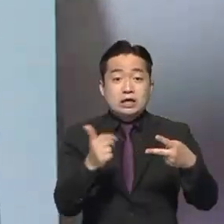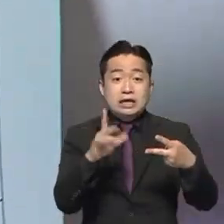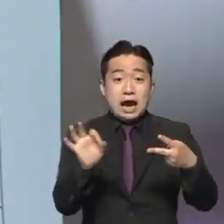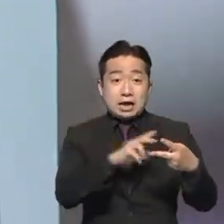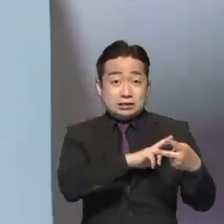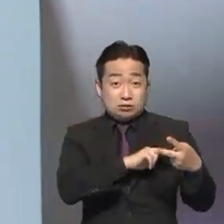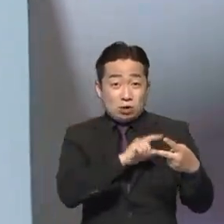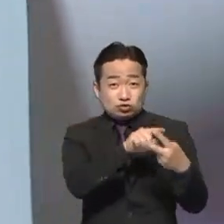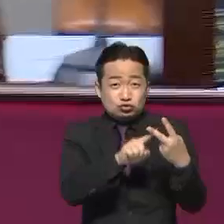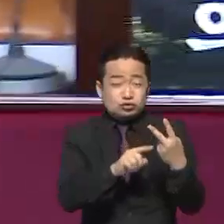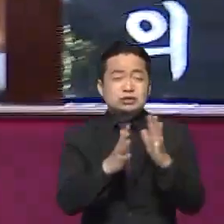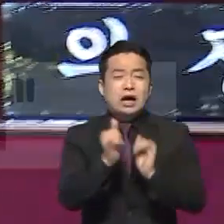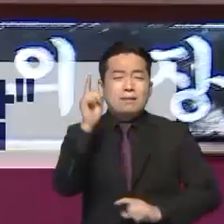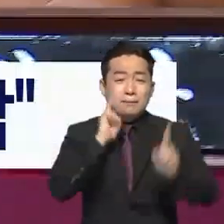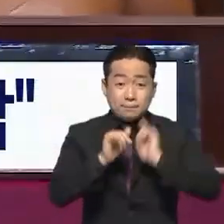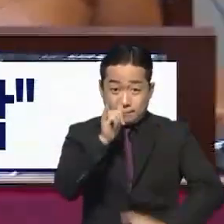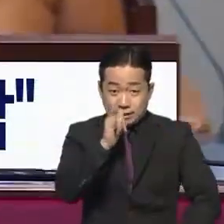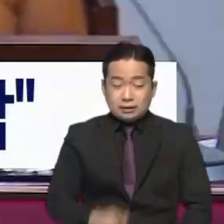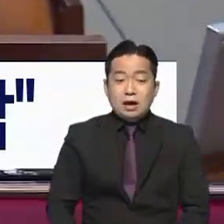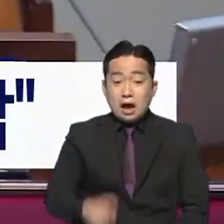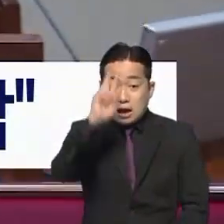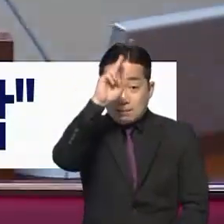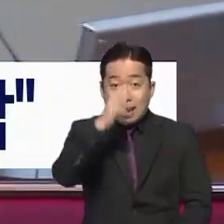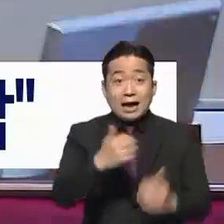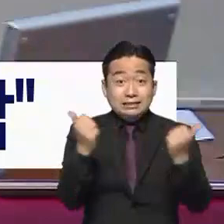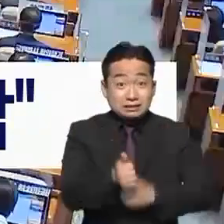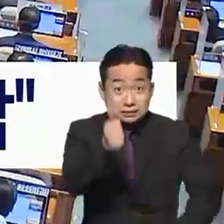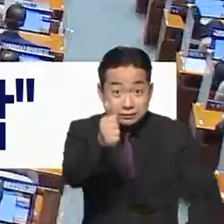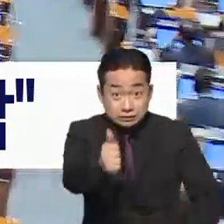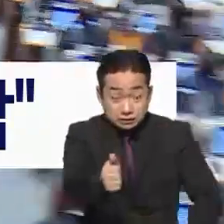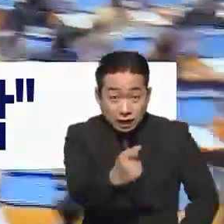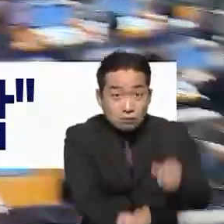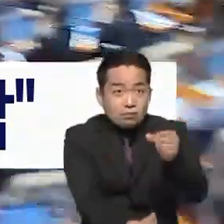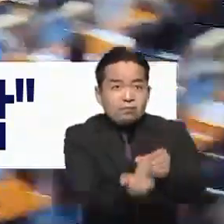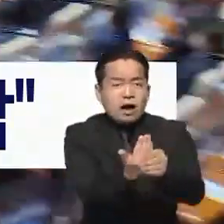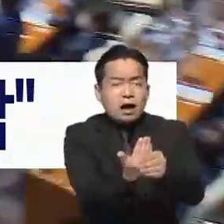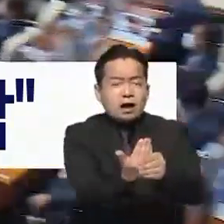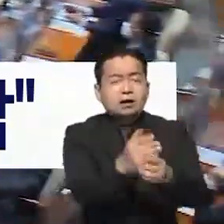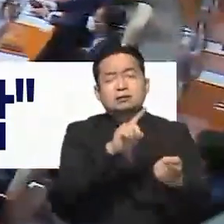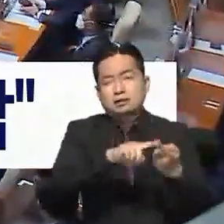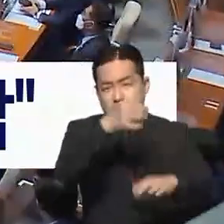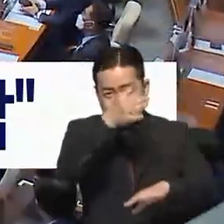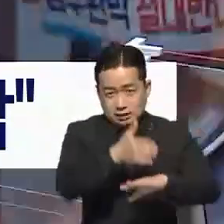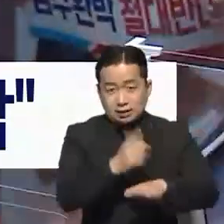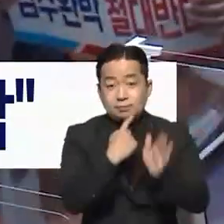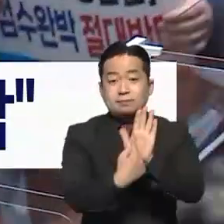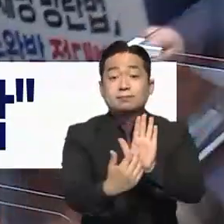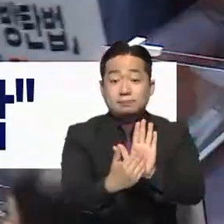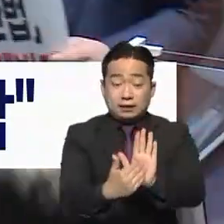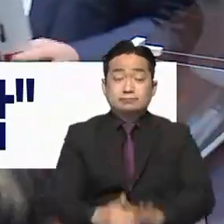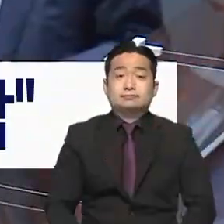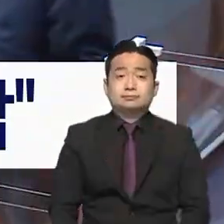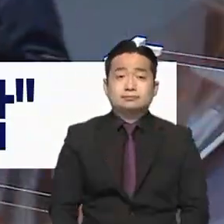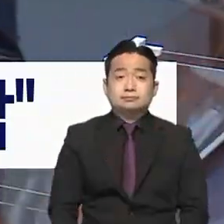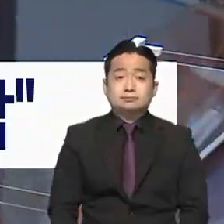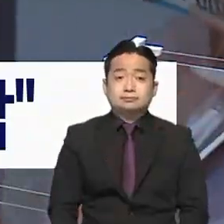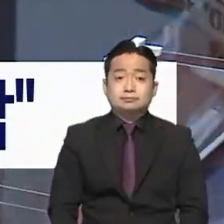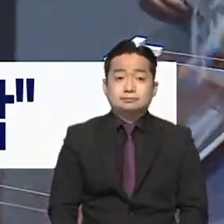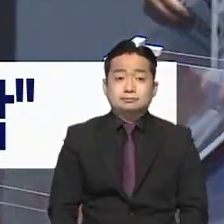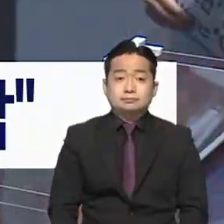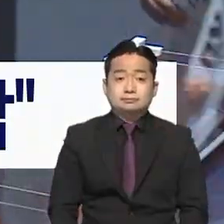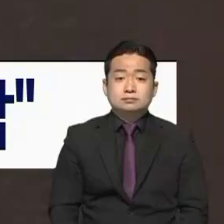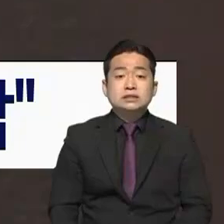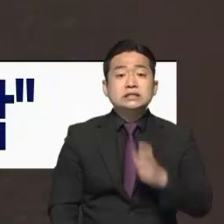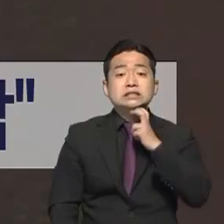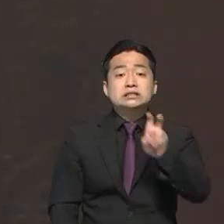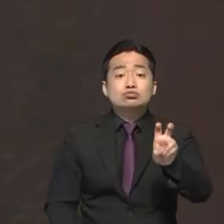주장했습니다. 박 의장은 진상을 조사하겠다며 그런 일이 일어난 것에 대해 대단히 유감스럽게 생각한다고 말했습니다. 20여